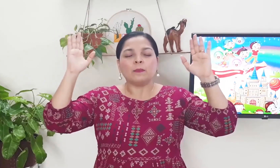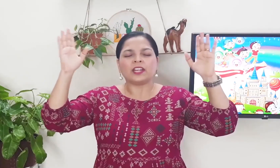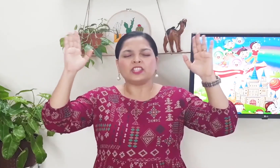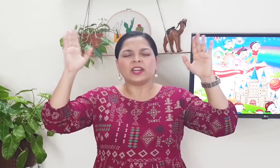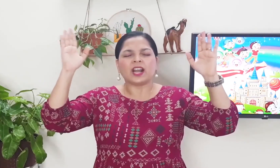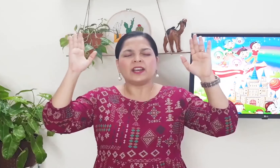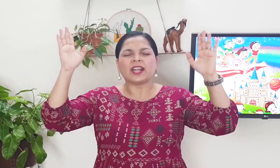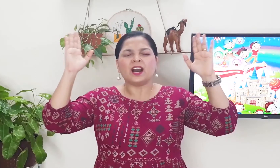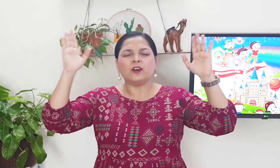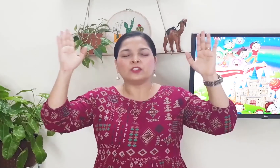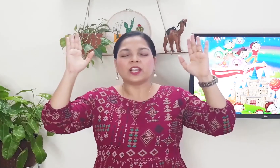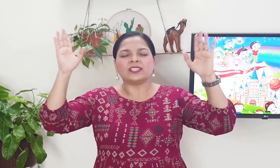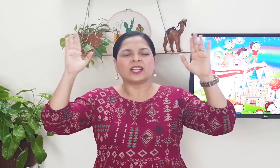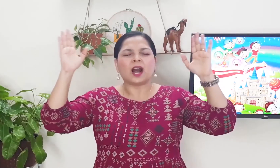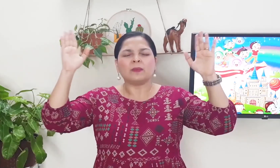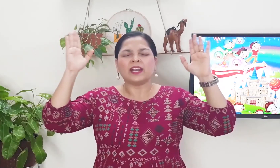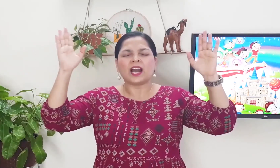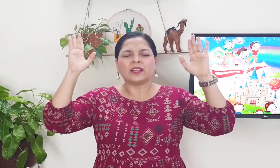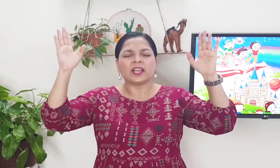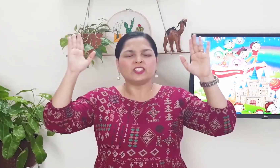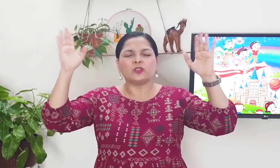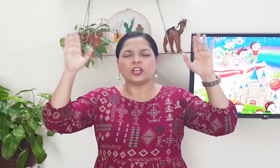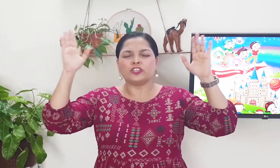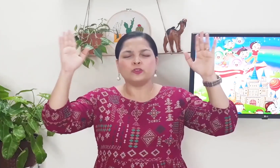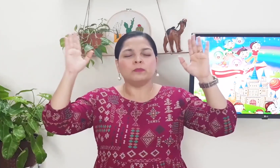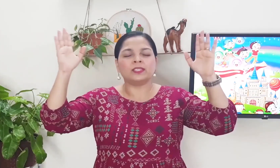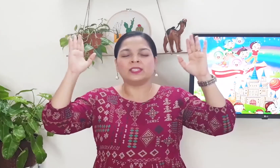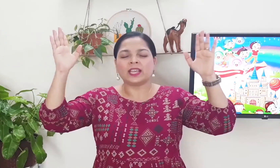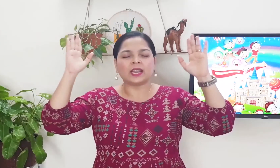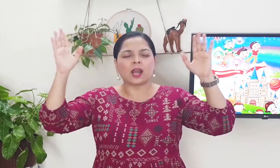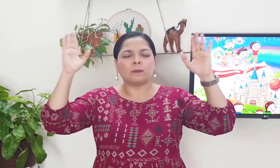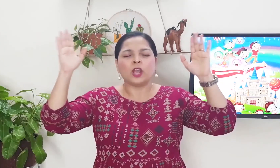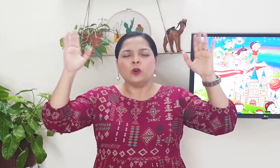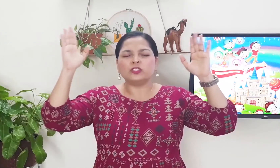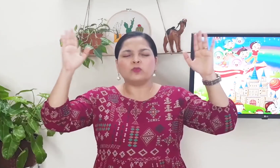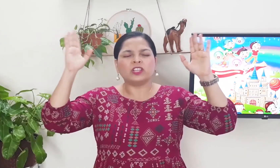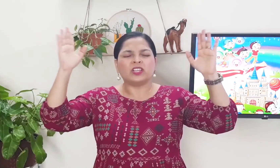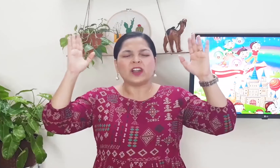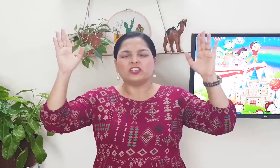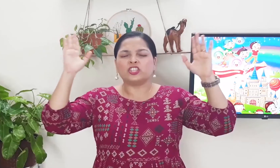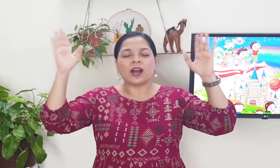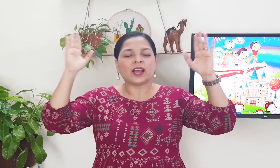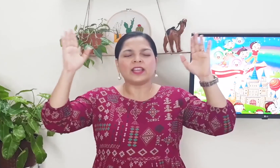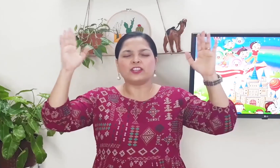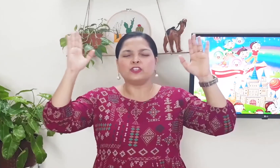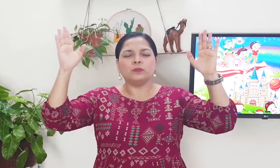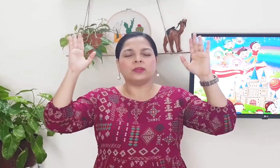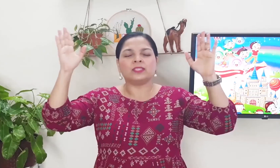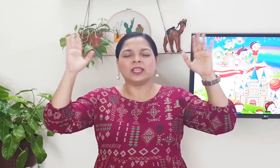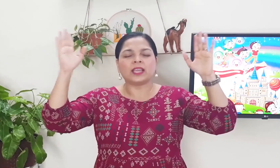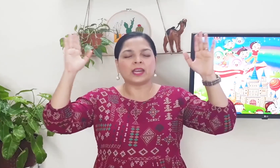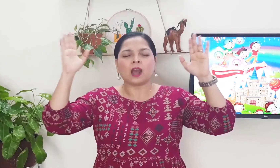सकता। मैं इनके शरीर के हर एक अंग को सही से काम करने का आदेश देती हूँ यीशु मसीह के नाम में। उस वो दर्द जा रहा है